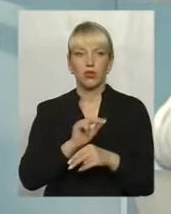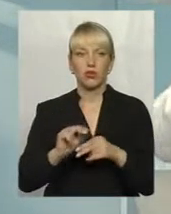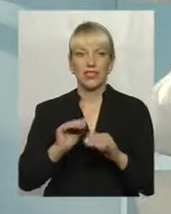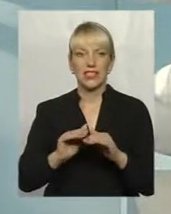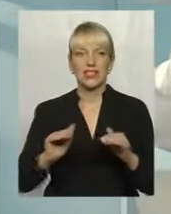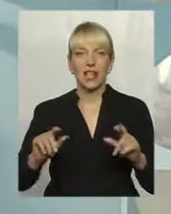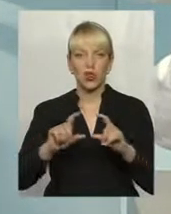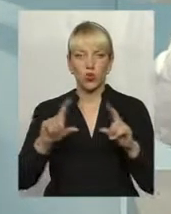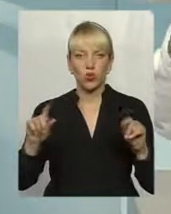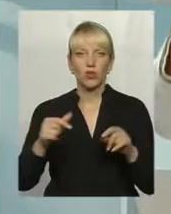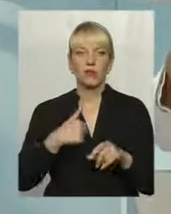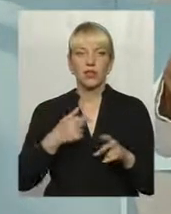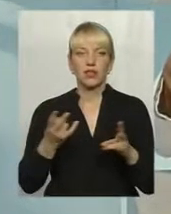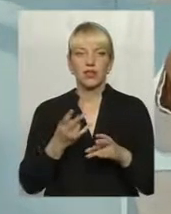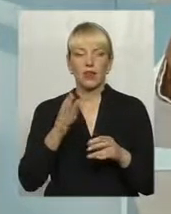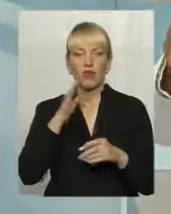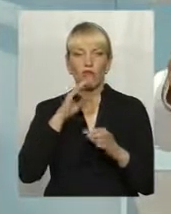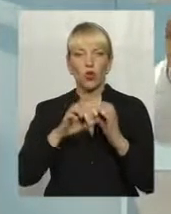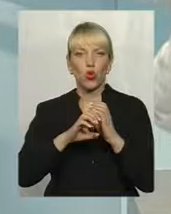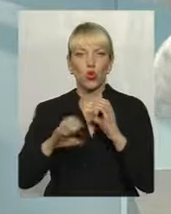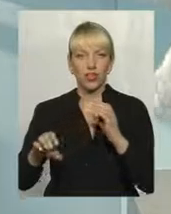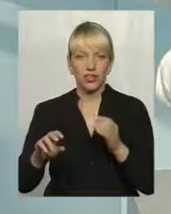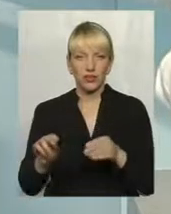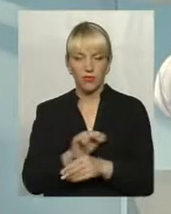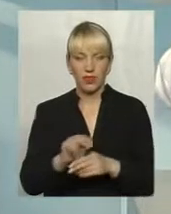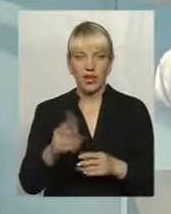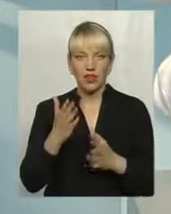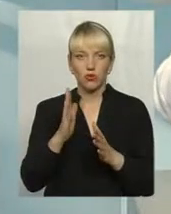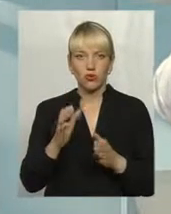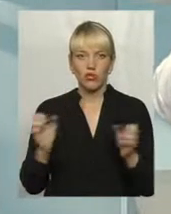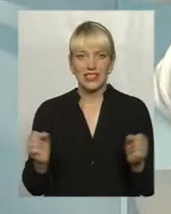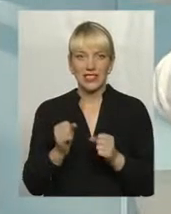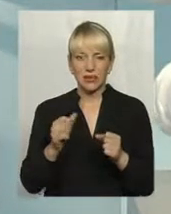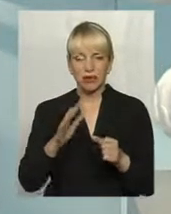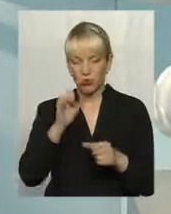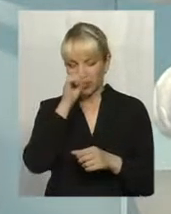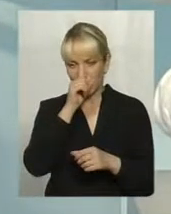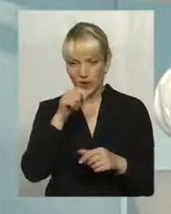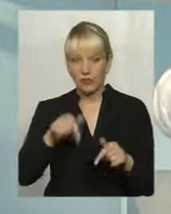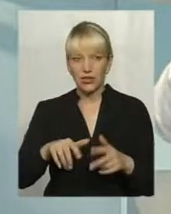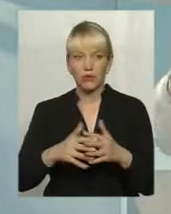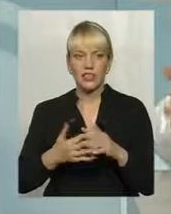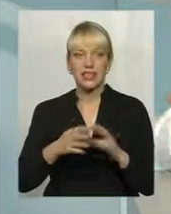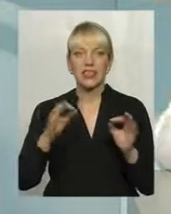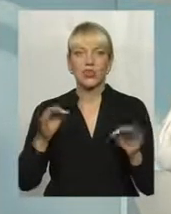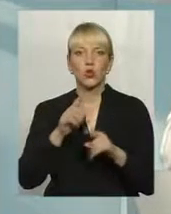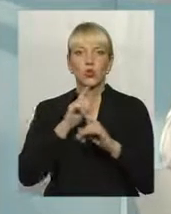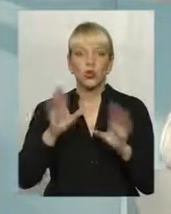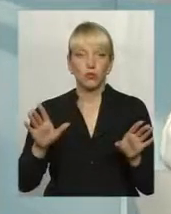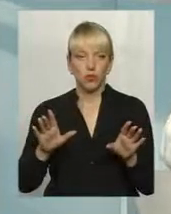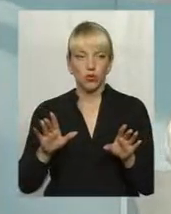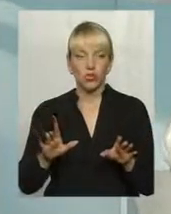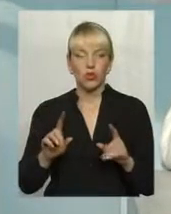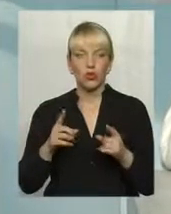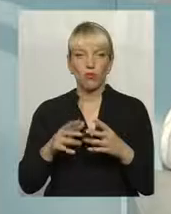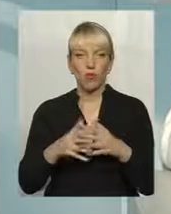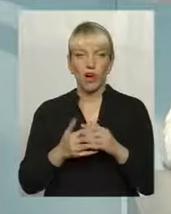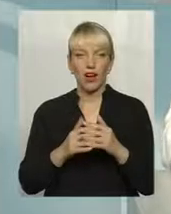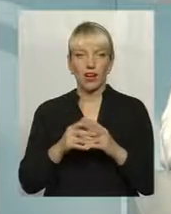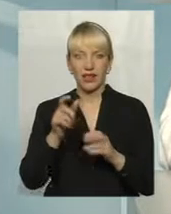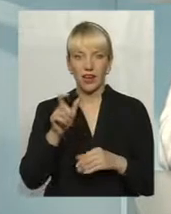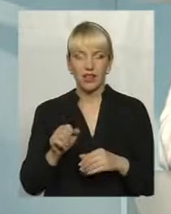садочок, мені треба відремонтувати водогін. Тому що якщо прийде зима і він замерзне, то тут в цьому селі води ніколи не буде. Тому аграрій,